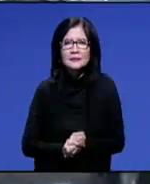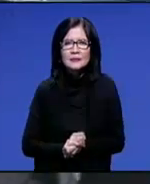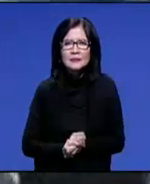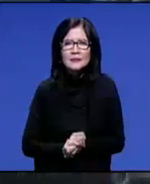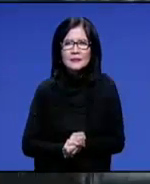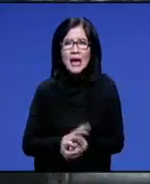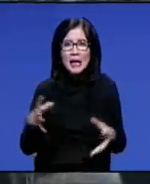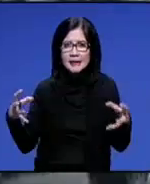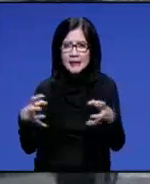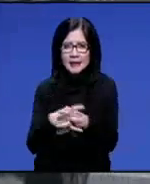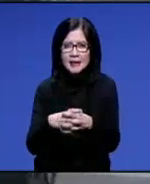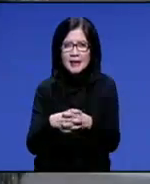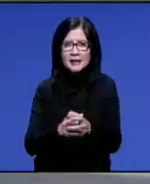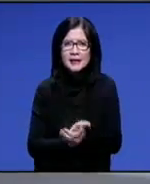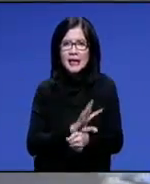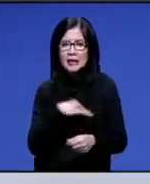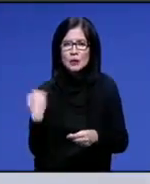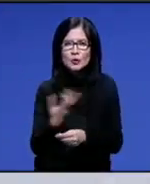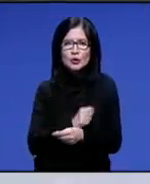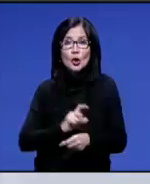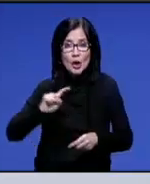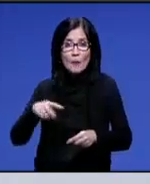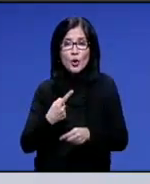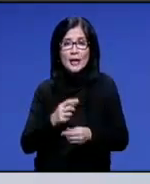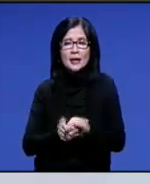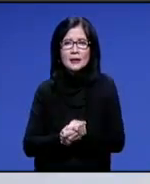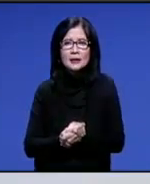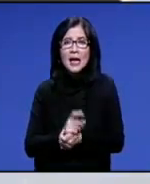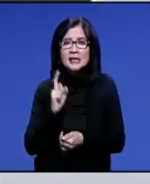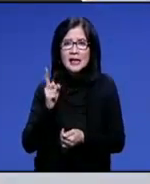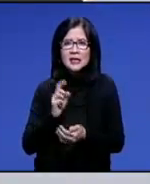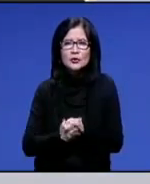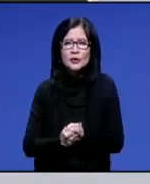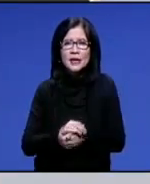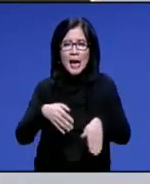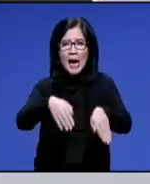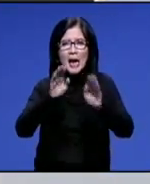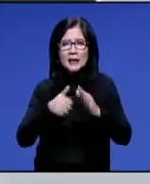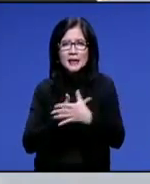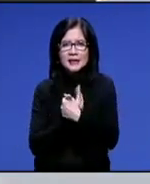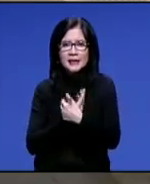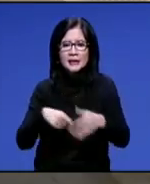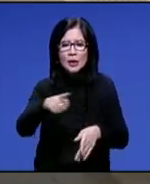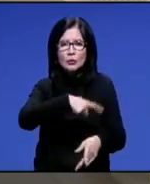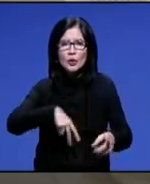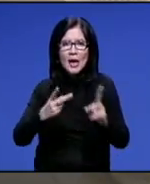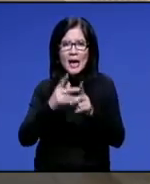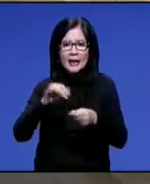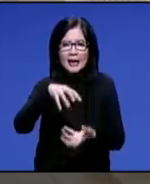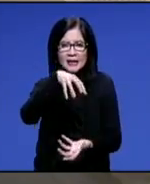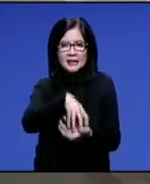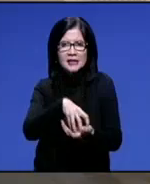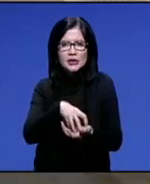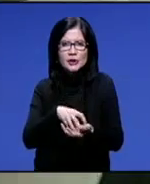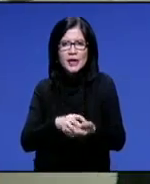Sementara itu, integrasi antar moda transportasi juga sudah mulai dilakukan. Salah satunya adalah halte Transjakarta Bundaran HI dengan stasiun MRT Bundaran